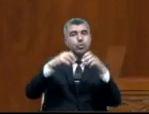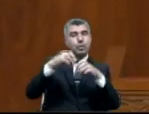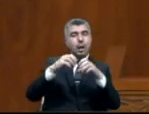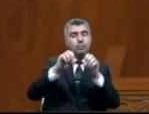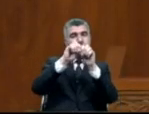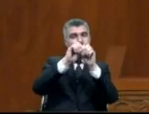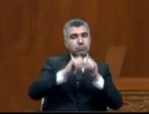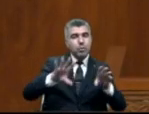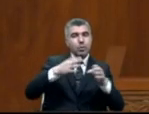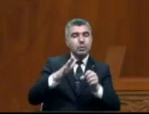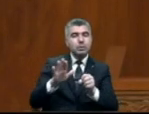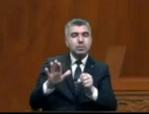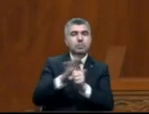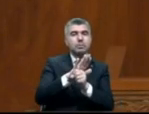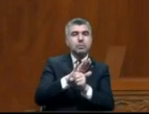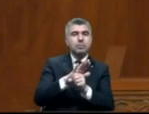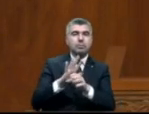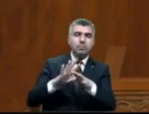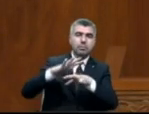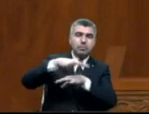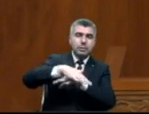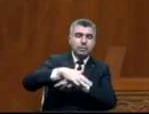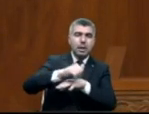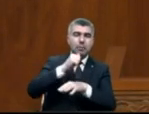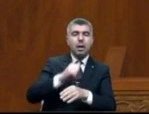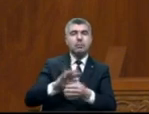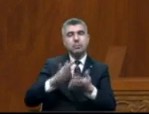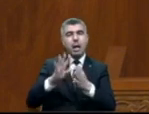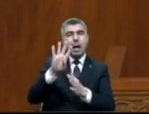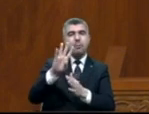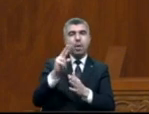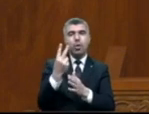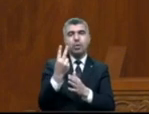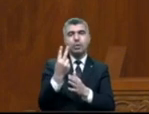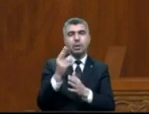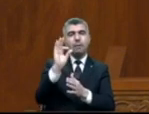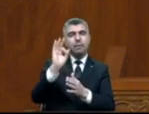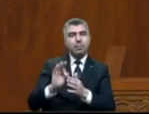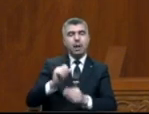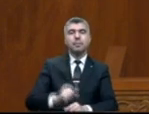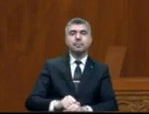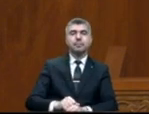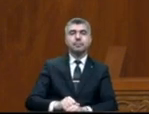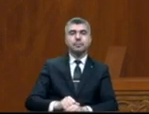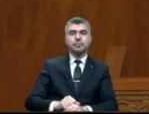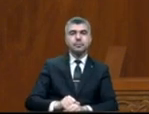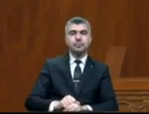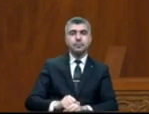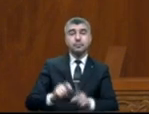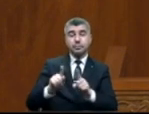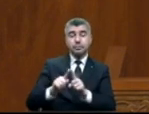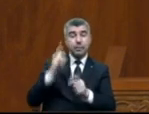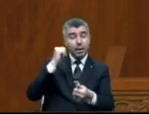مختلف السدود ديال المملكة، واحد النسبة ديال الملء ديال 24%. فغير باش